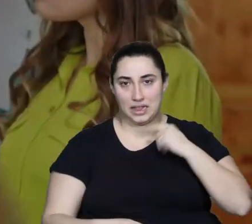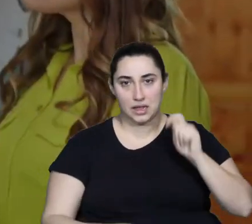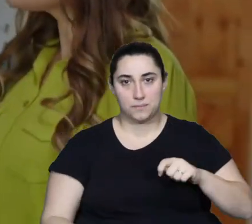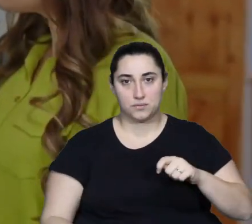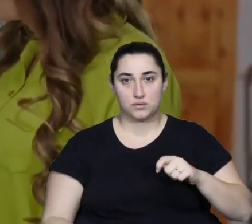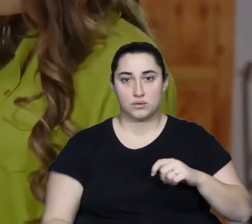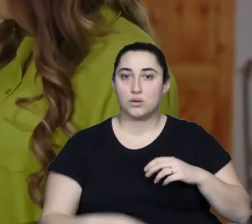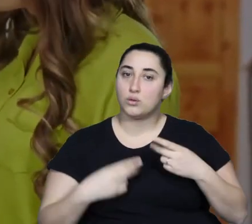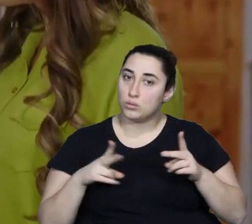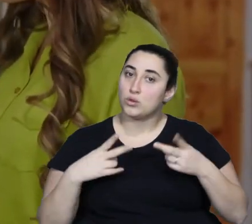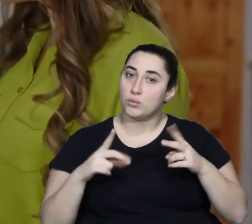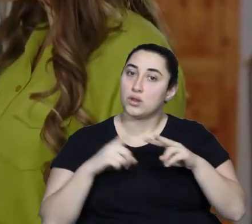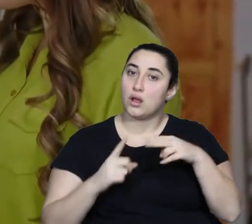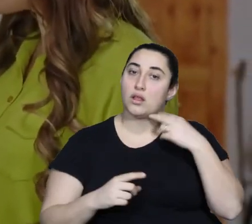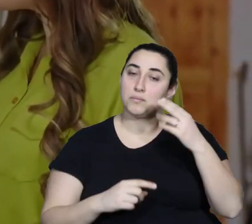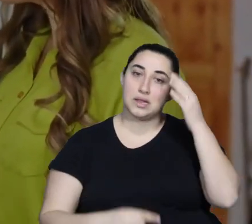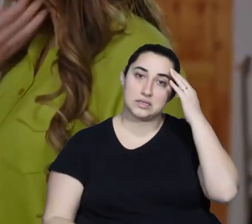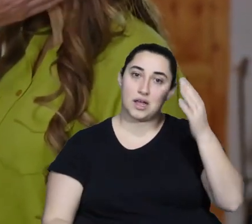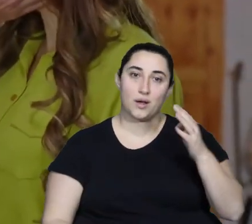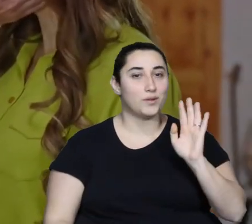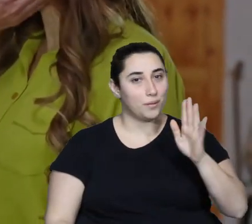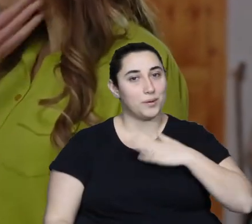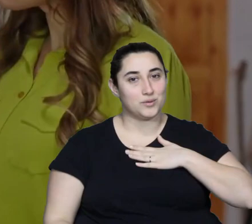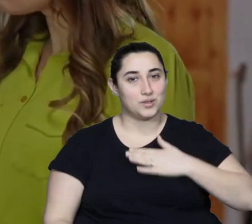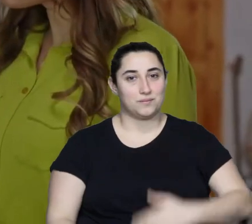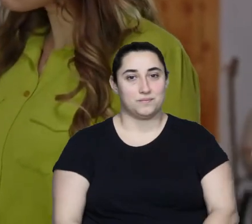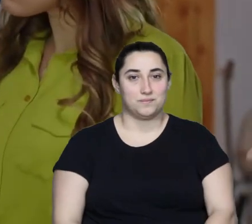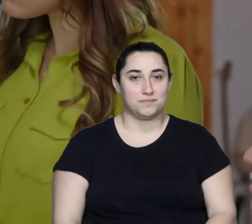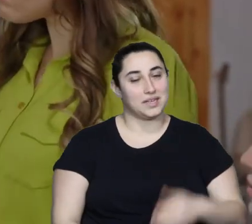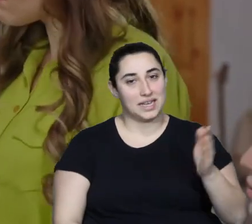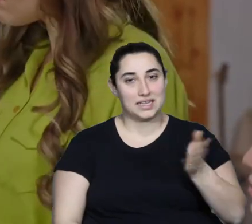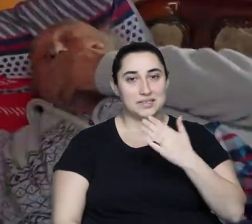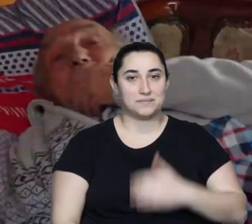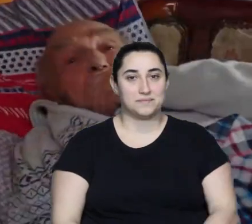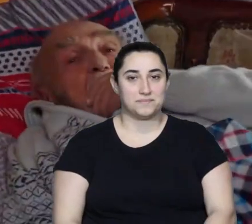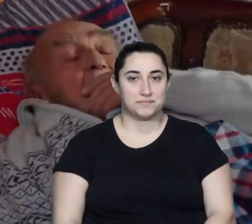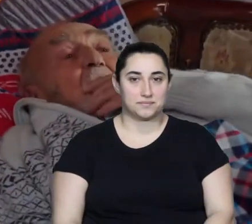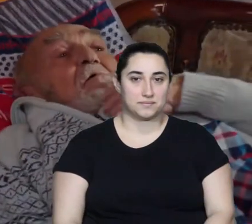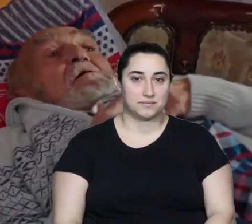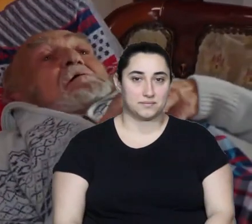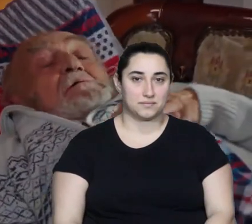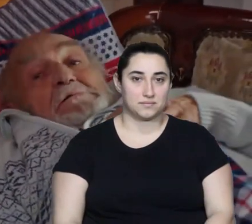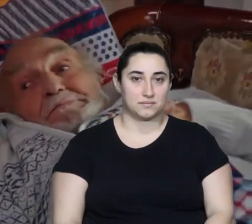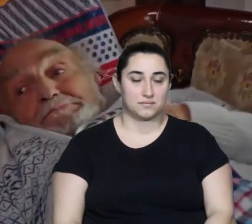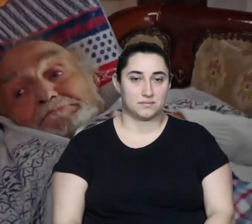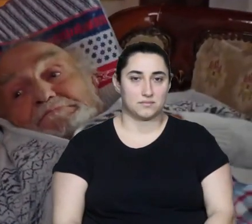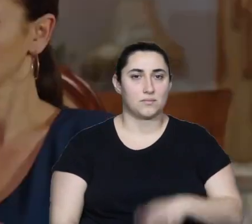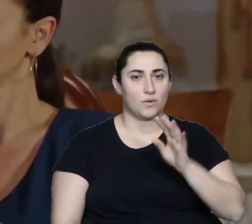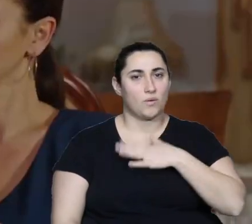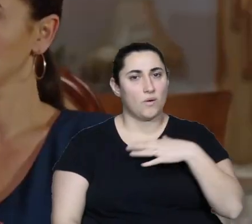ha? Tabii Nalan abla, sağ ol. Tamam canım. Alev Nalan'ın koltuğuna geçti. Ay